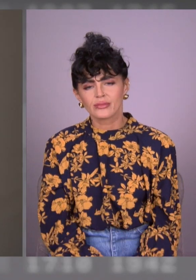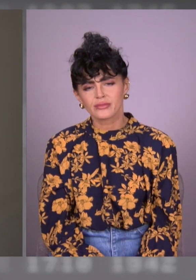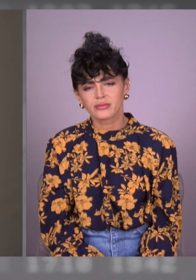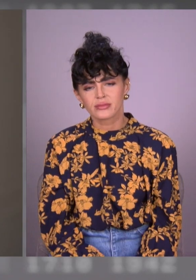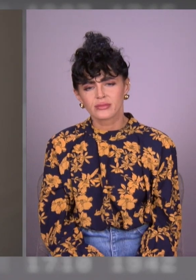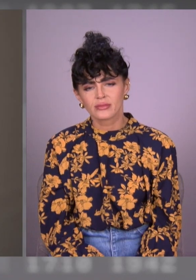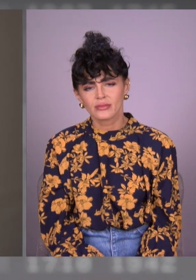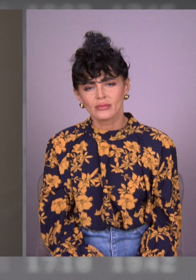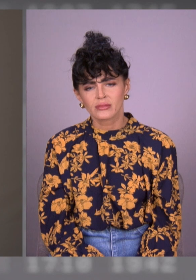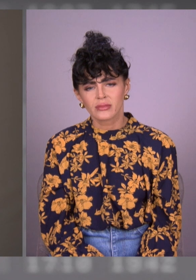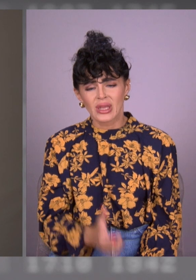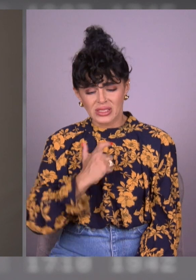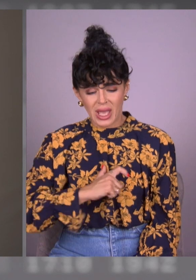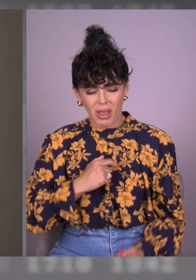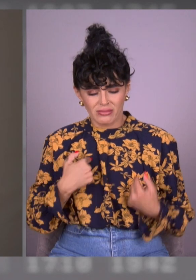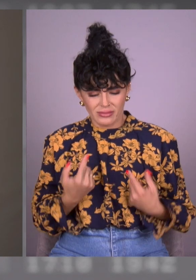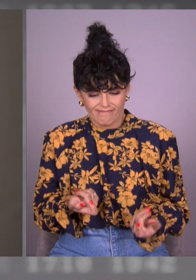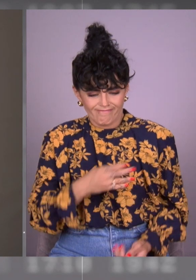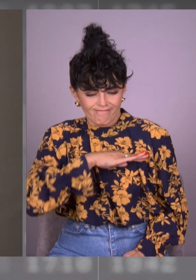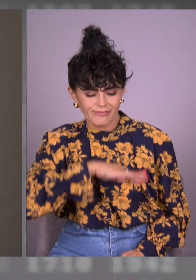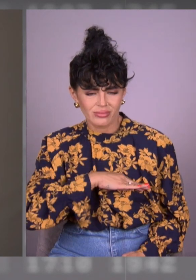Пригнічує його відсутність.